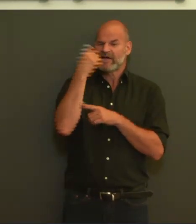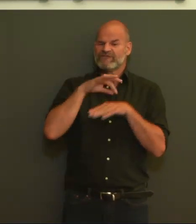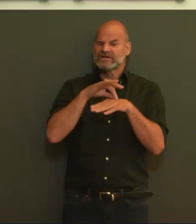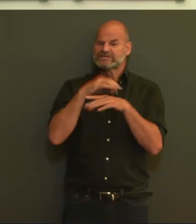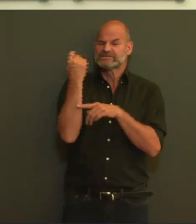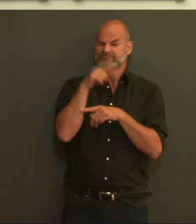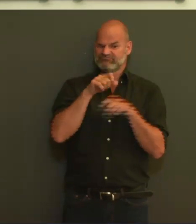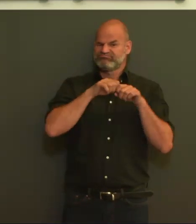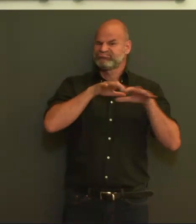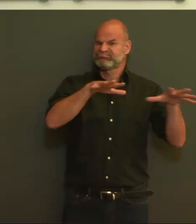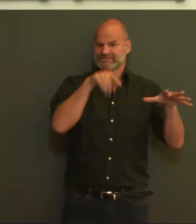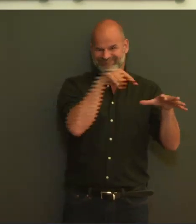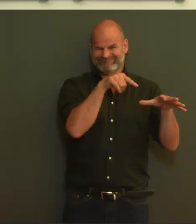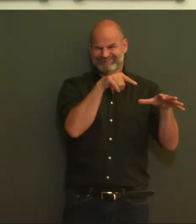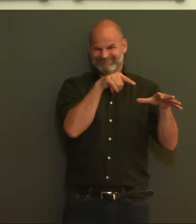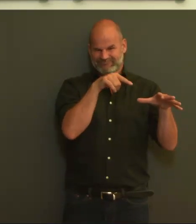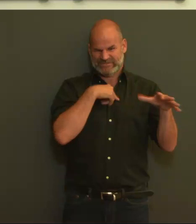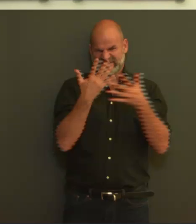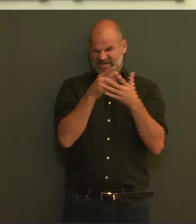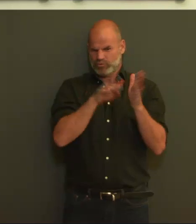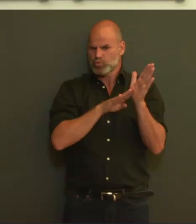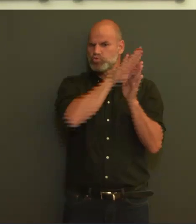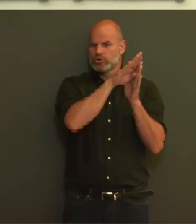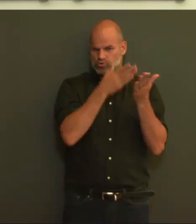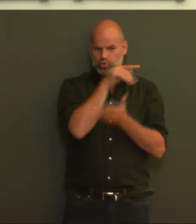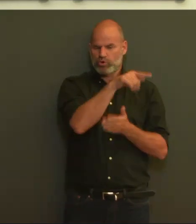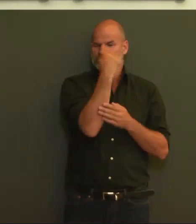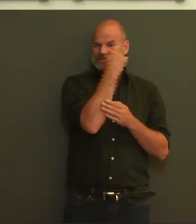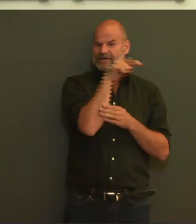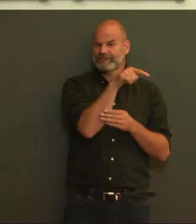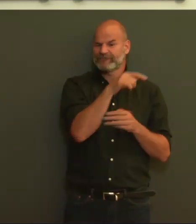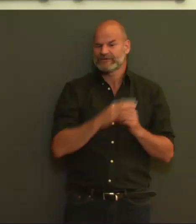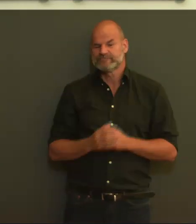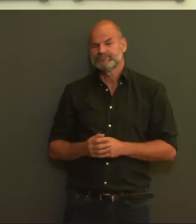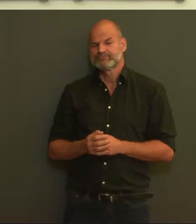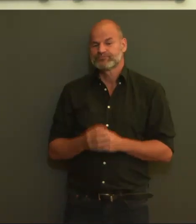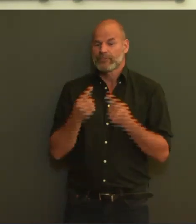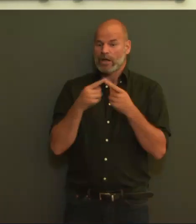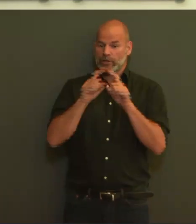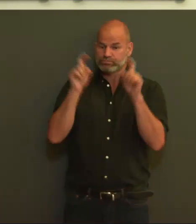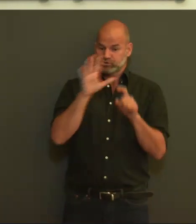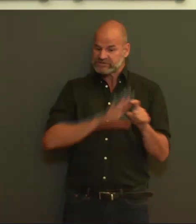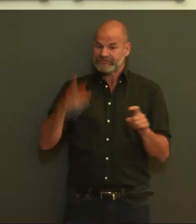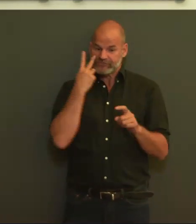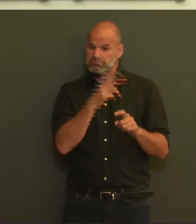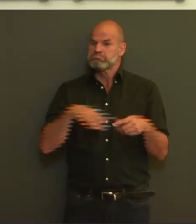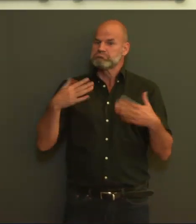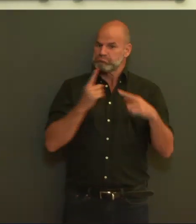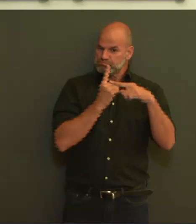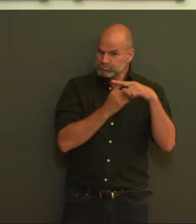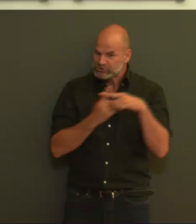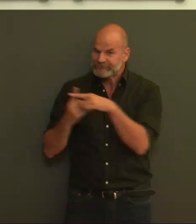In de andere provincies zien we ondertussen wel gunstige evoluties. Ook in de provincie Luik, daar zien we